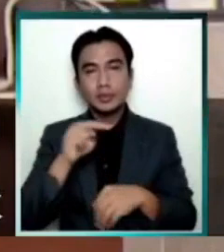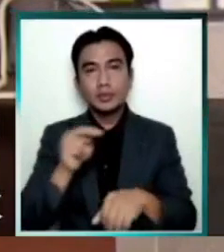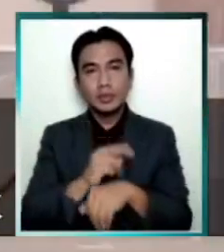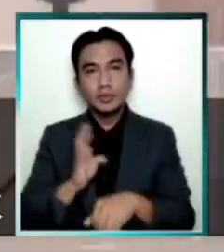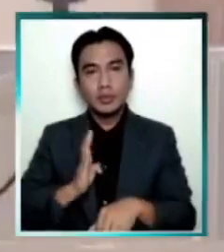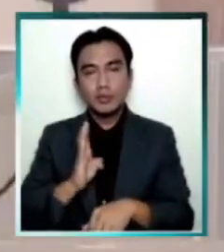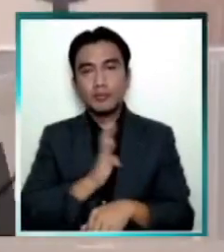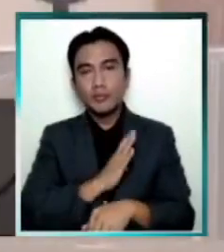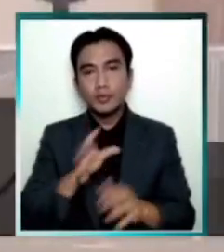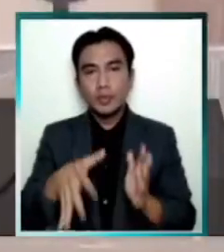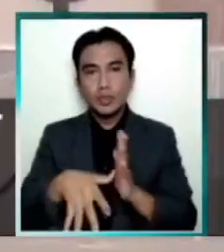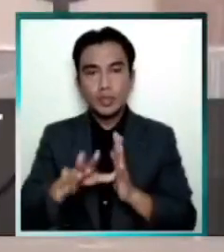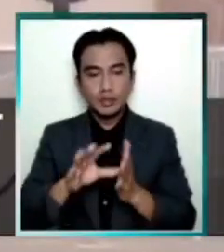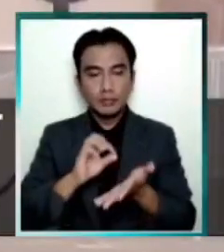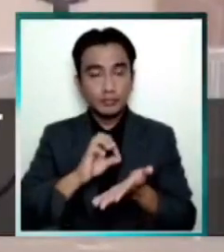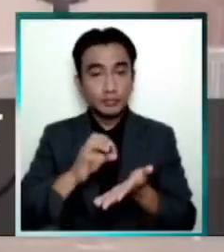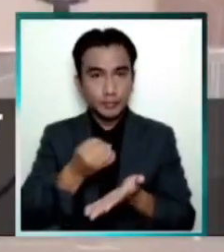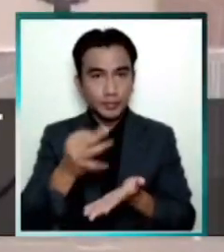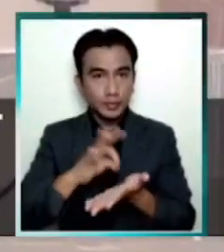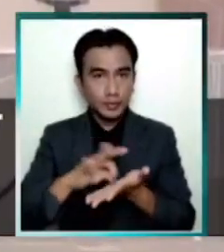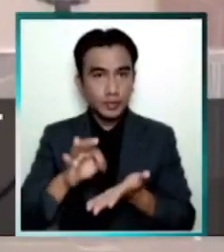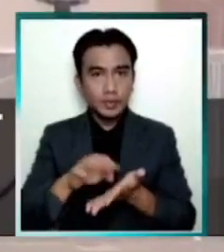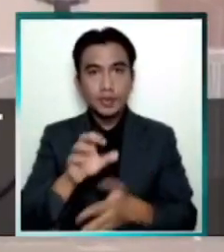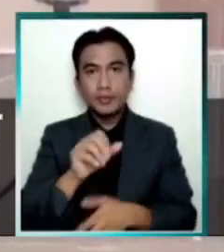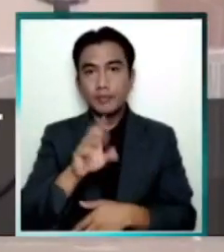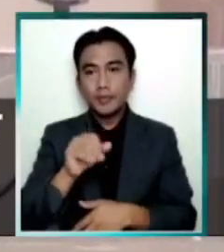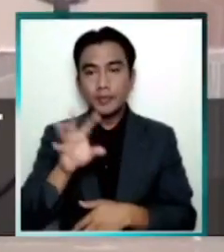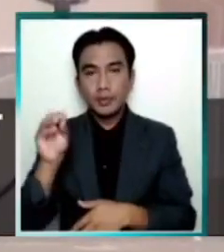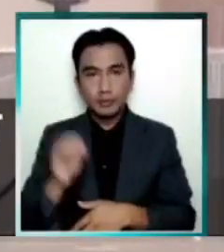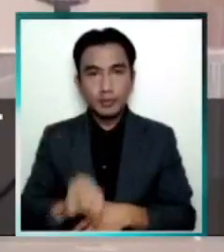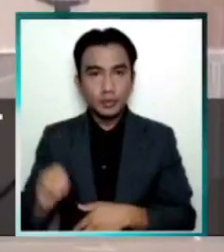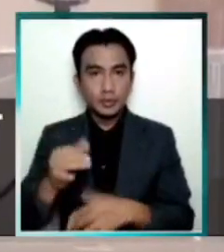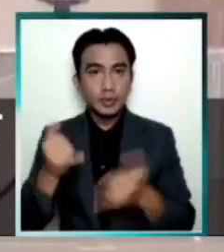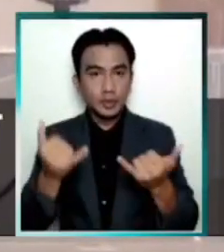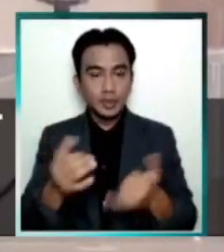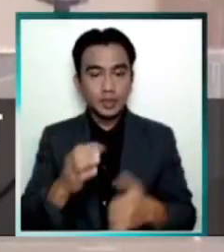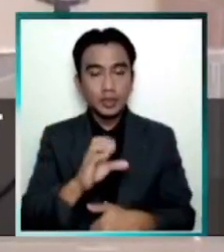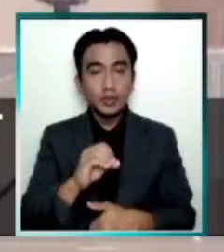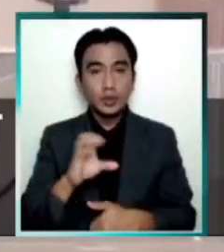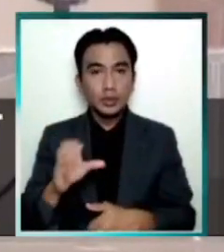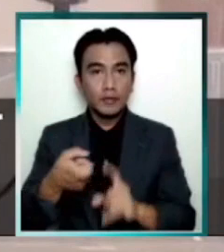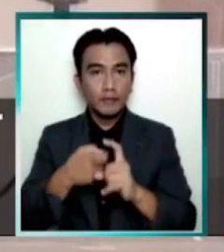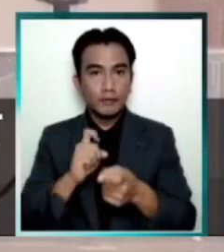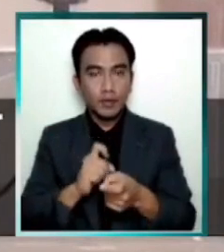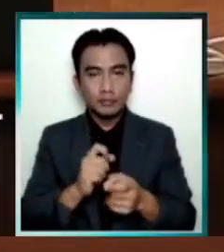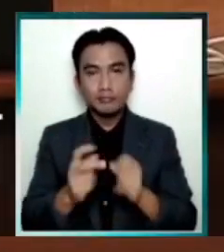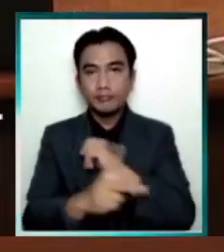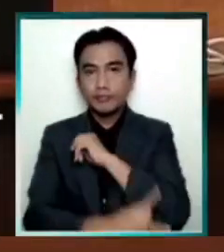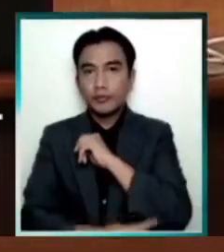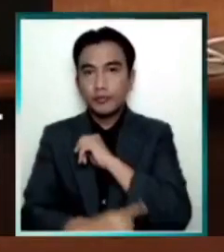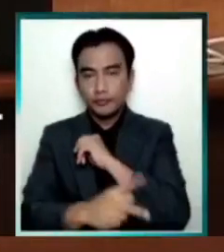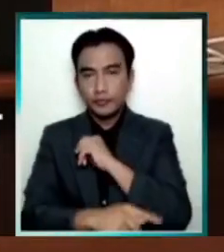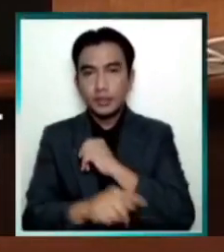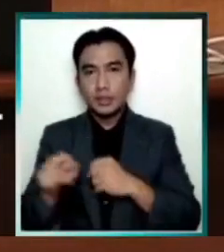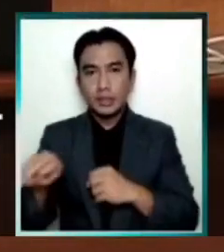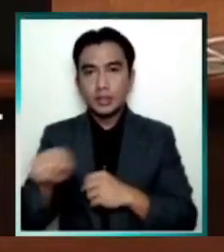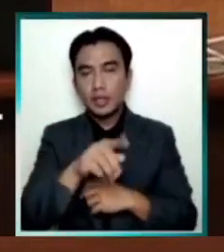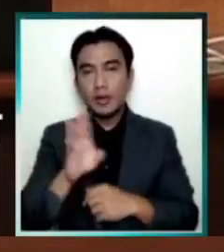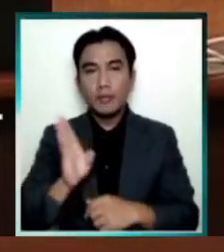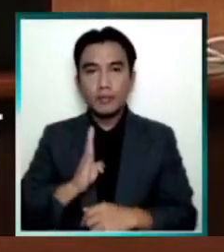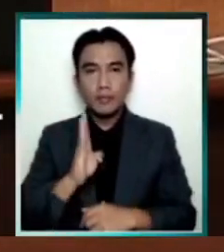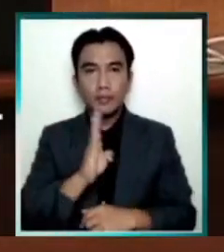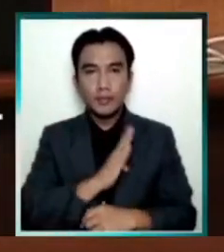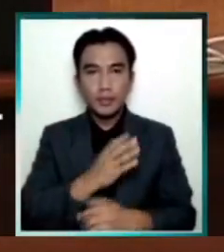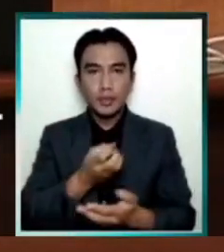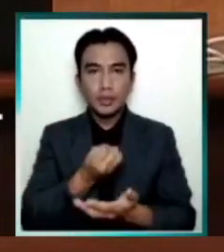voting. 15% naman ang mga COC na galing sa mga provincial board of canvassers at